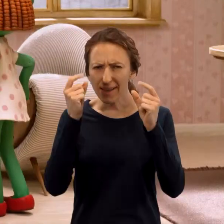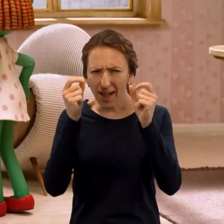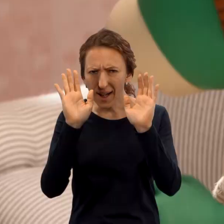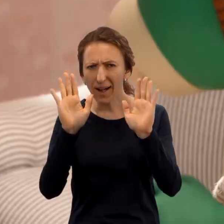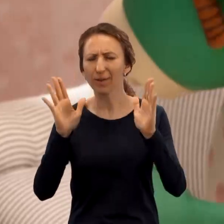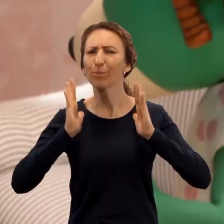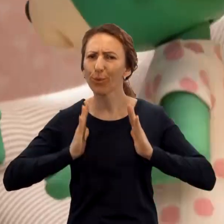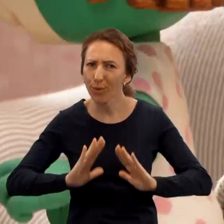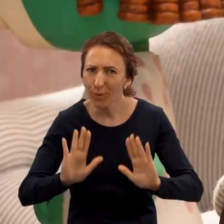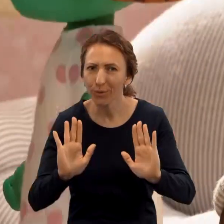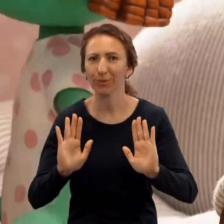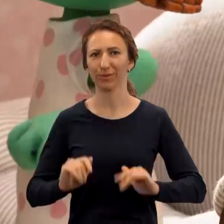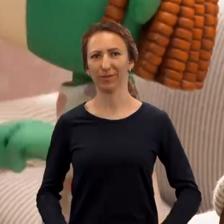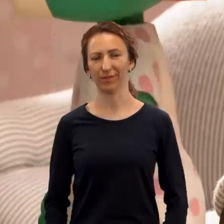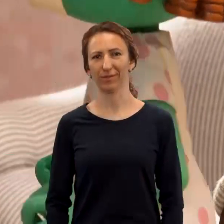Spokojnie, zaraz.